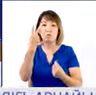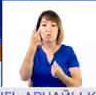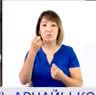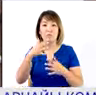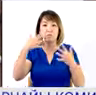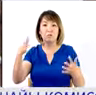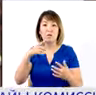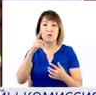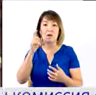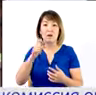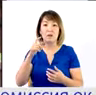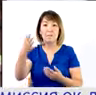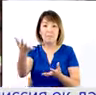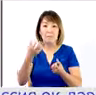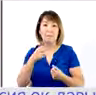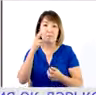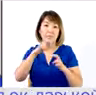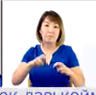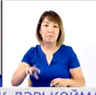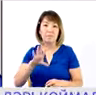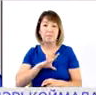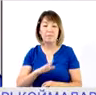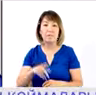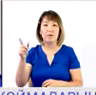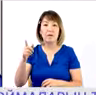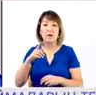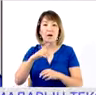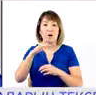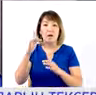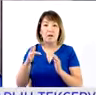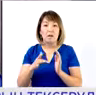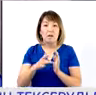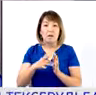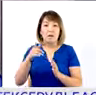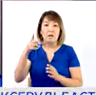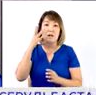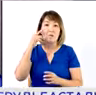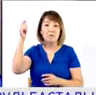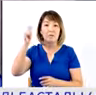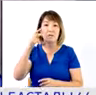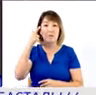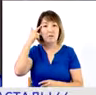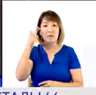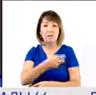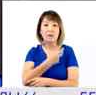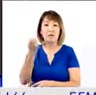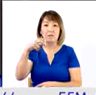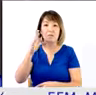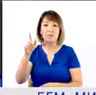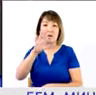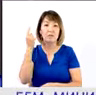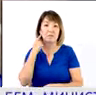қабылдады. Қала тұрғыны Сымбат Испанова Алматыдан білікті дәрігерлер келеді дегенде естіген бойда емханаға асықты. Жастан асқан